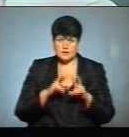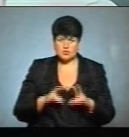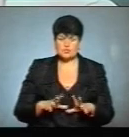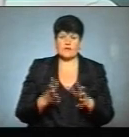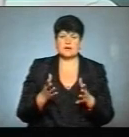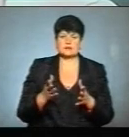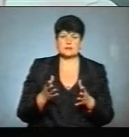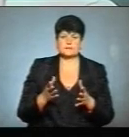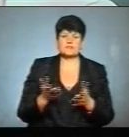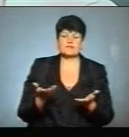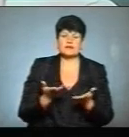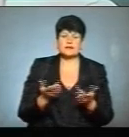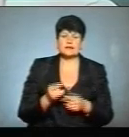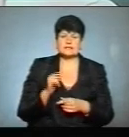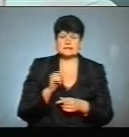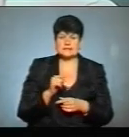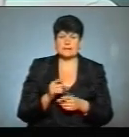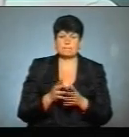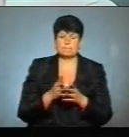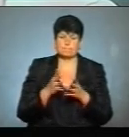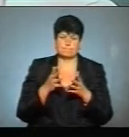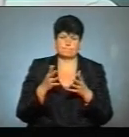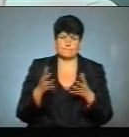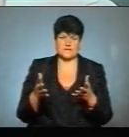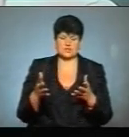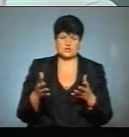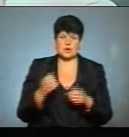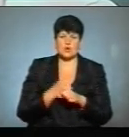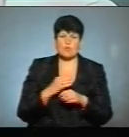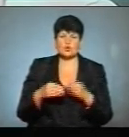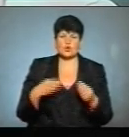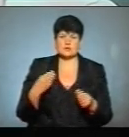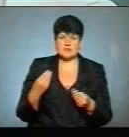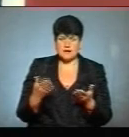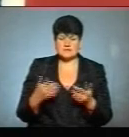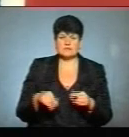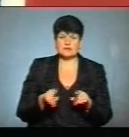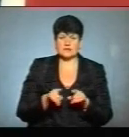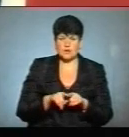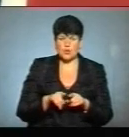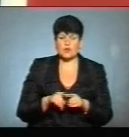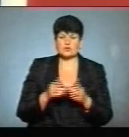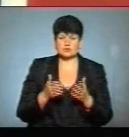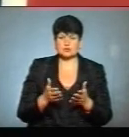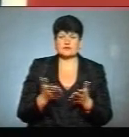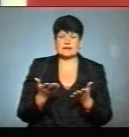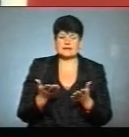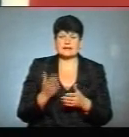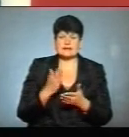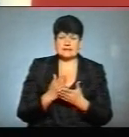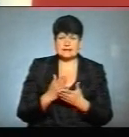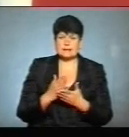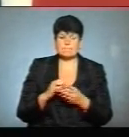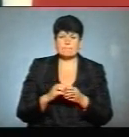таки, у яких з них більше роботодавців також, а у яких є проблема